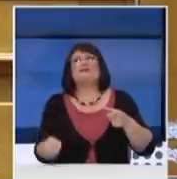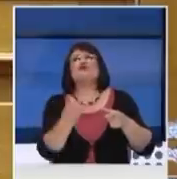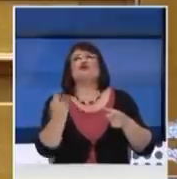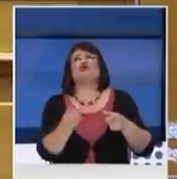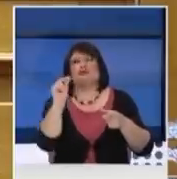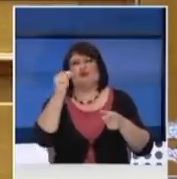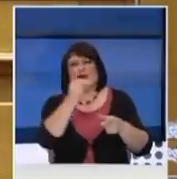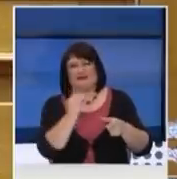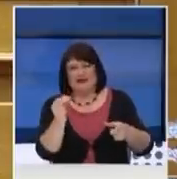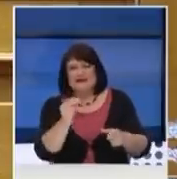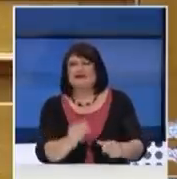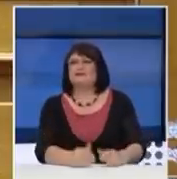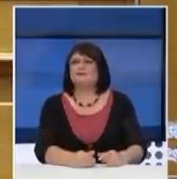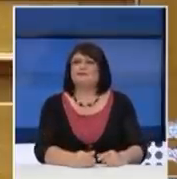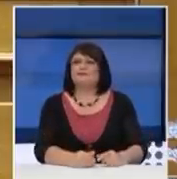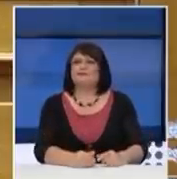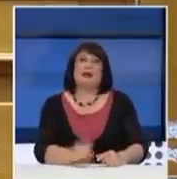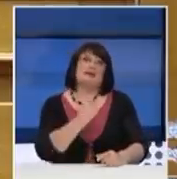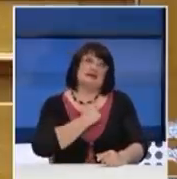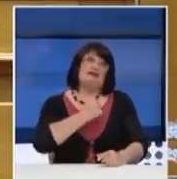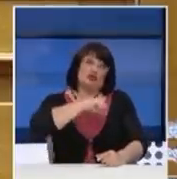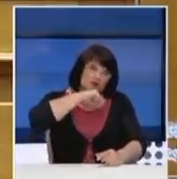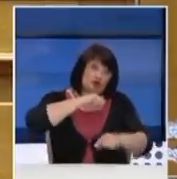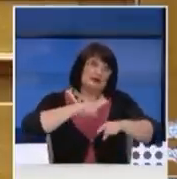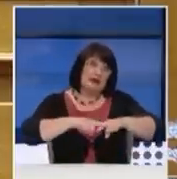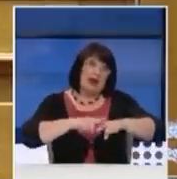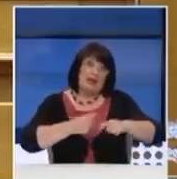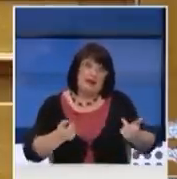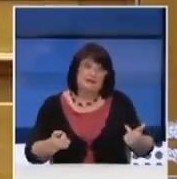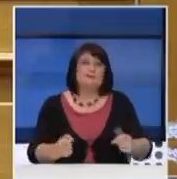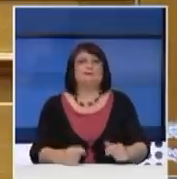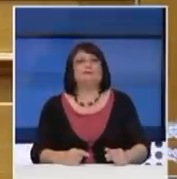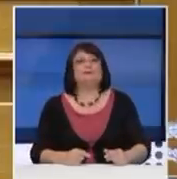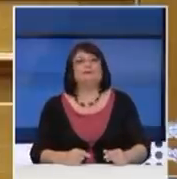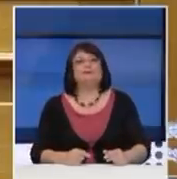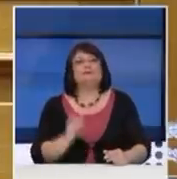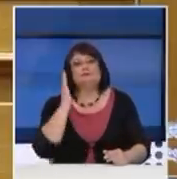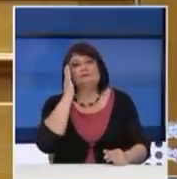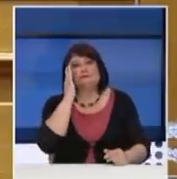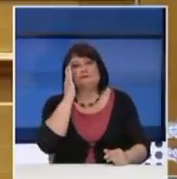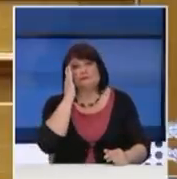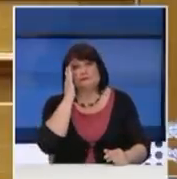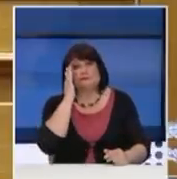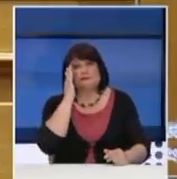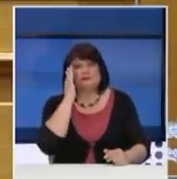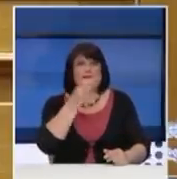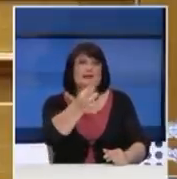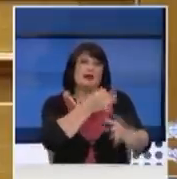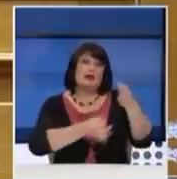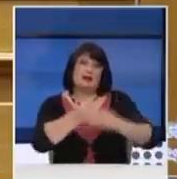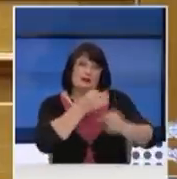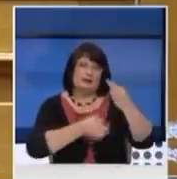σας, γιατί σαν ακόμα πατριωτικό, έτσι θέλω να πιστεύω κατά βάση, αλλά φέρετε πολλούς επίλυδες, οι οποίοι σπίδησαν στον χώρο